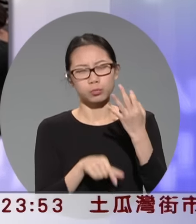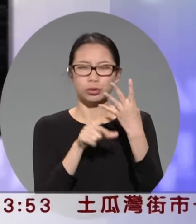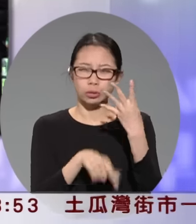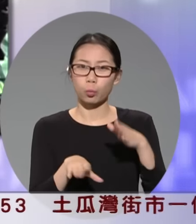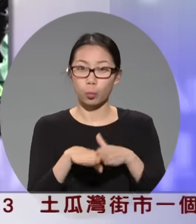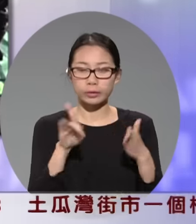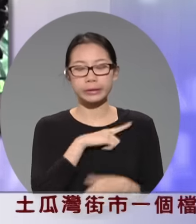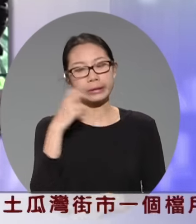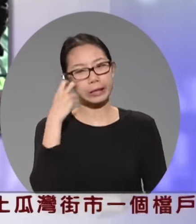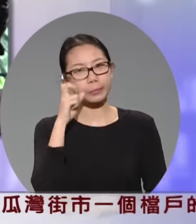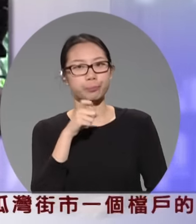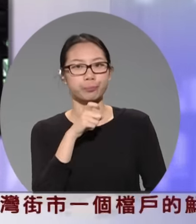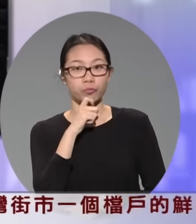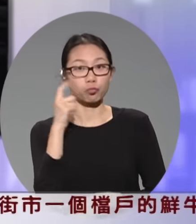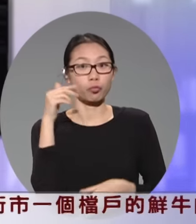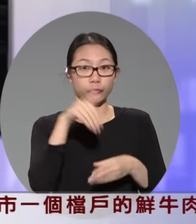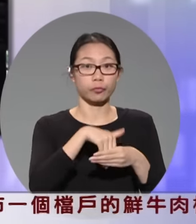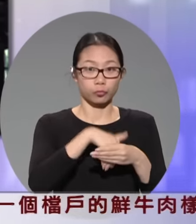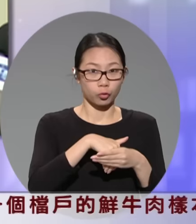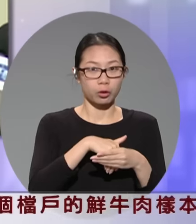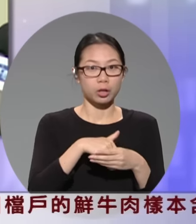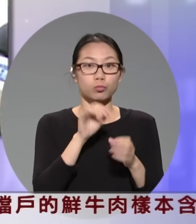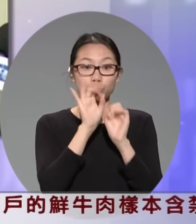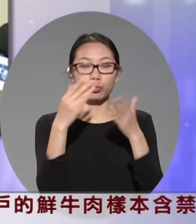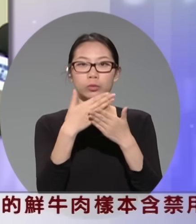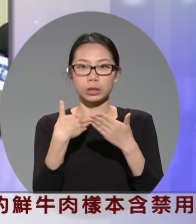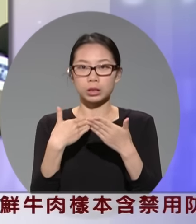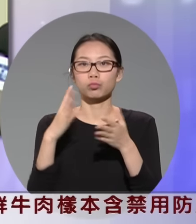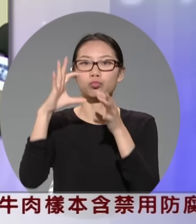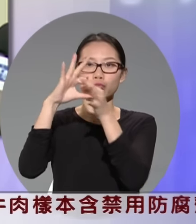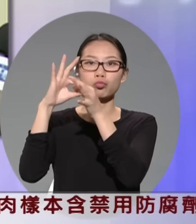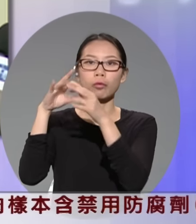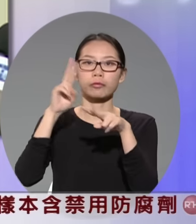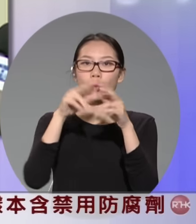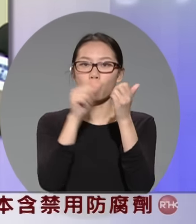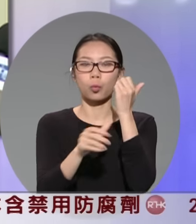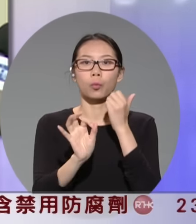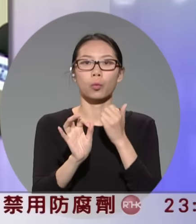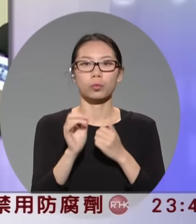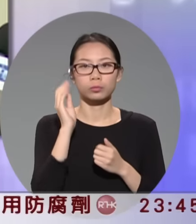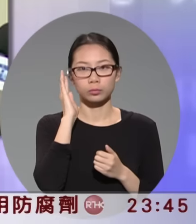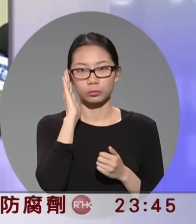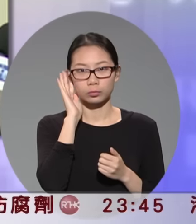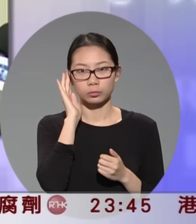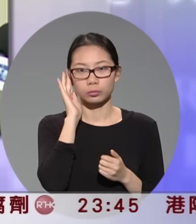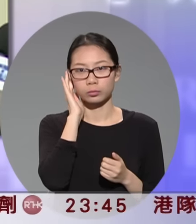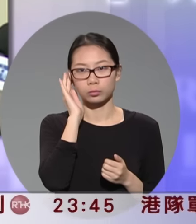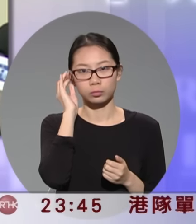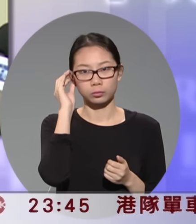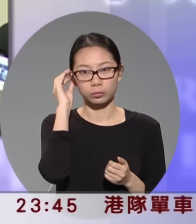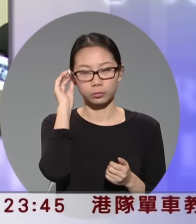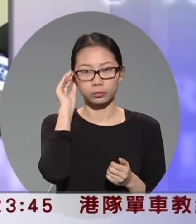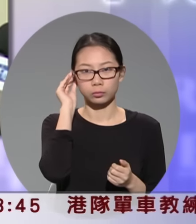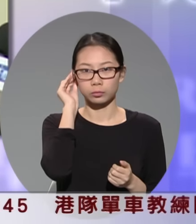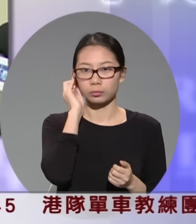頭，宣布決定前冇聯絡中央。 我冇接觸過中央，我唔識路數，你可唔可以教